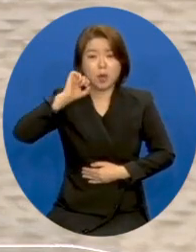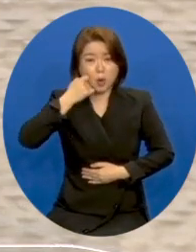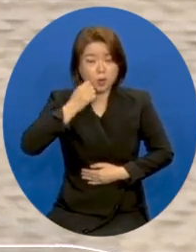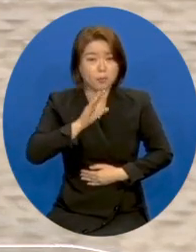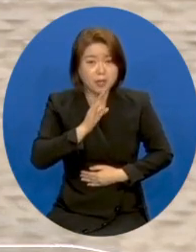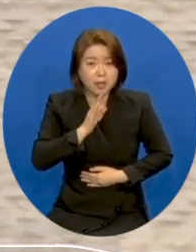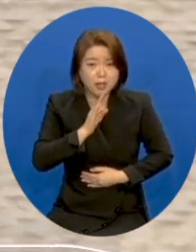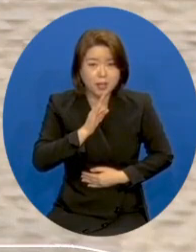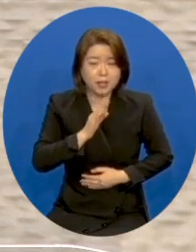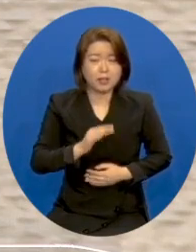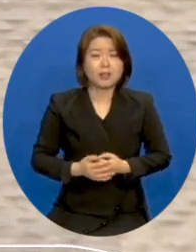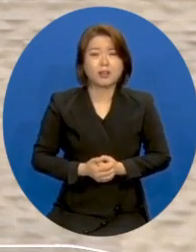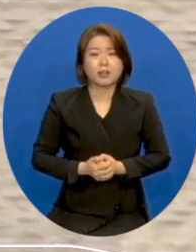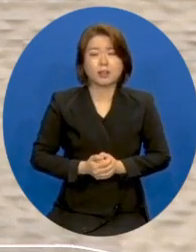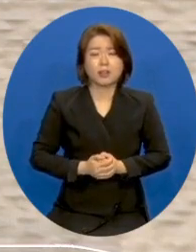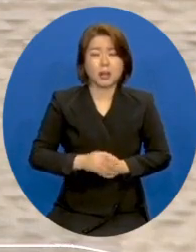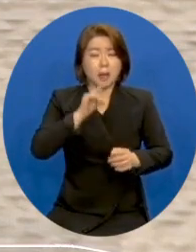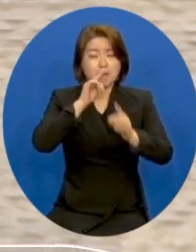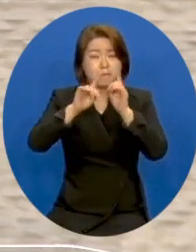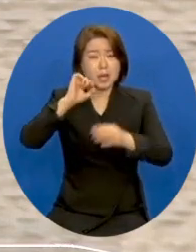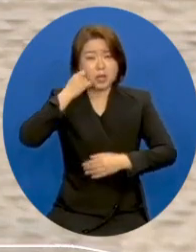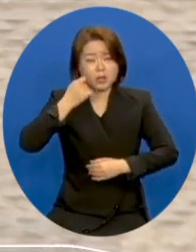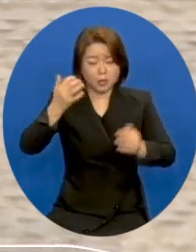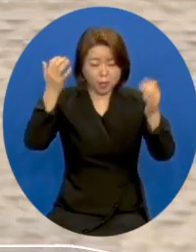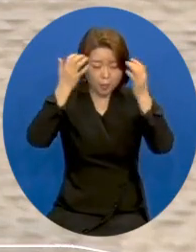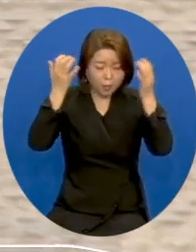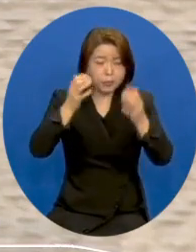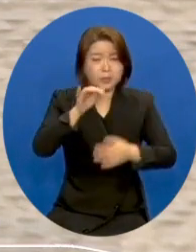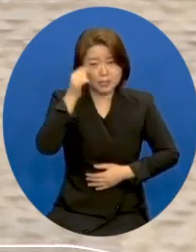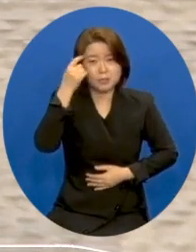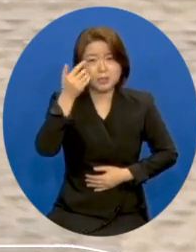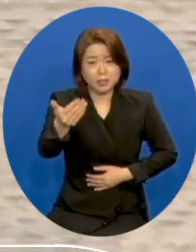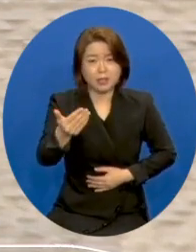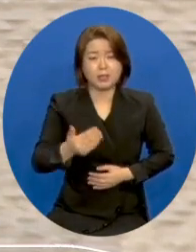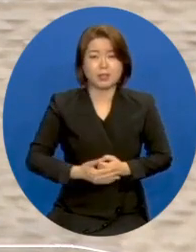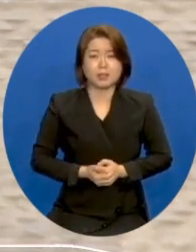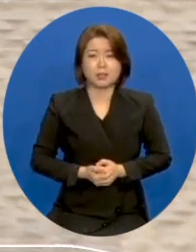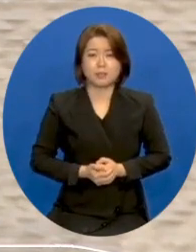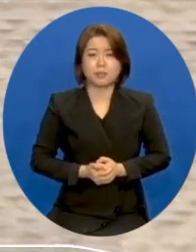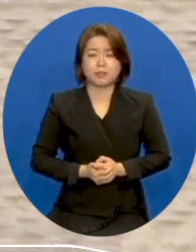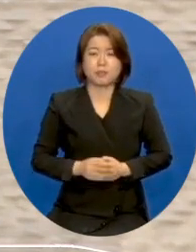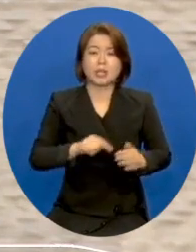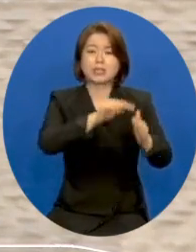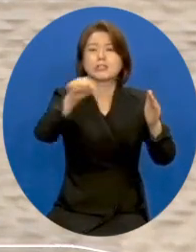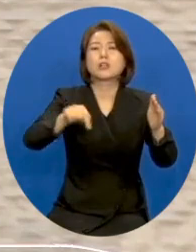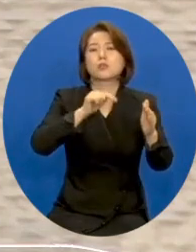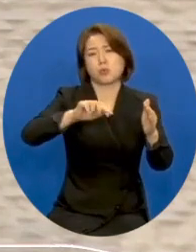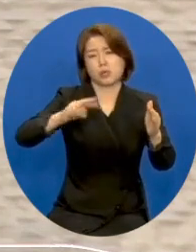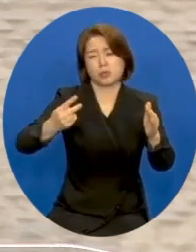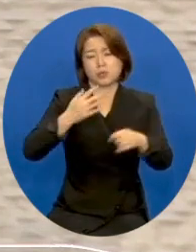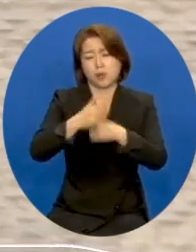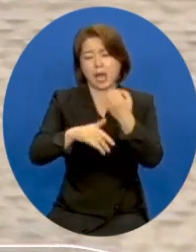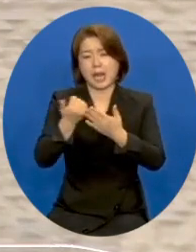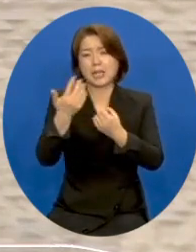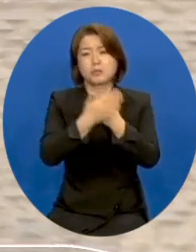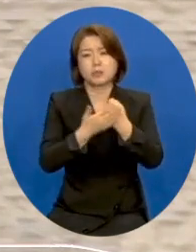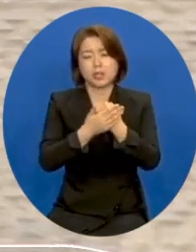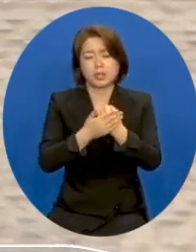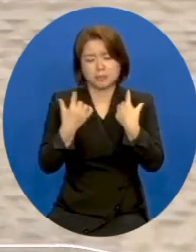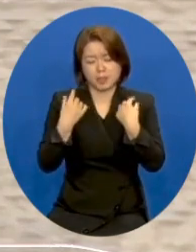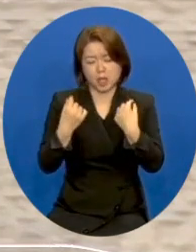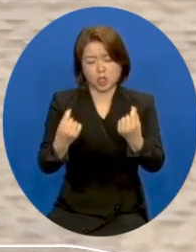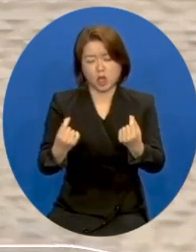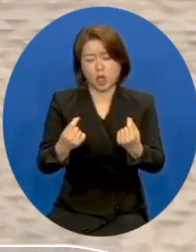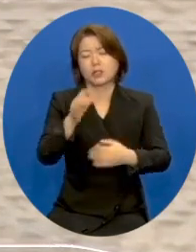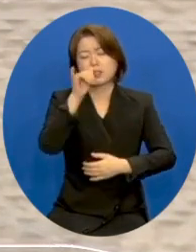어려우십니까? 말할 수 없이 고통스럽습니까? 그 가운데서도 하나님의 은혜는 변함이